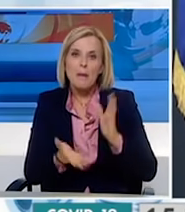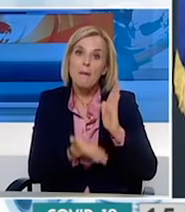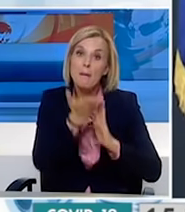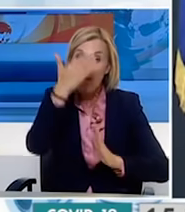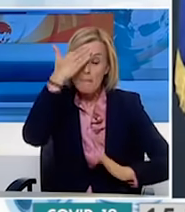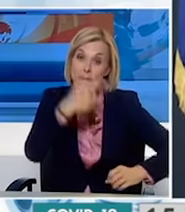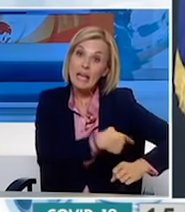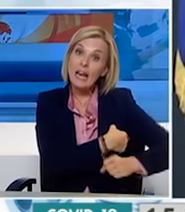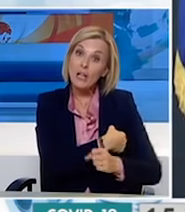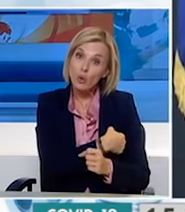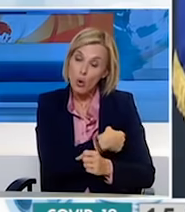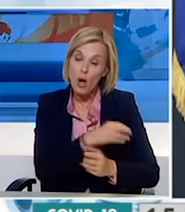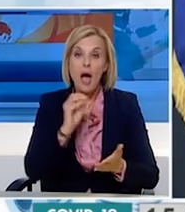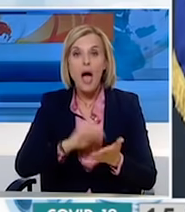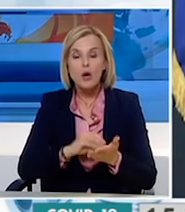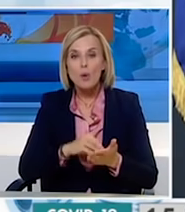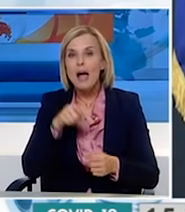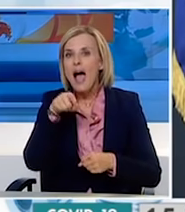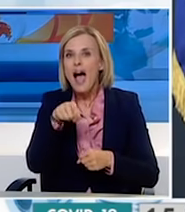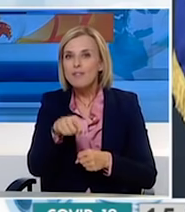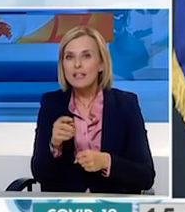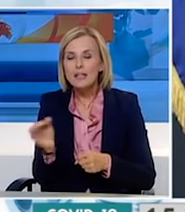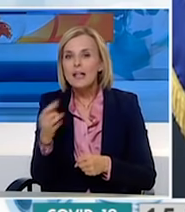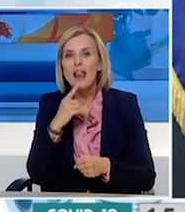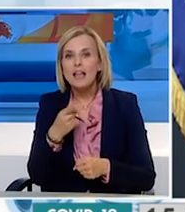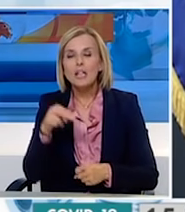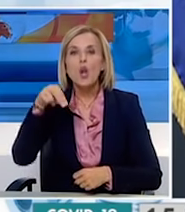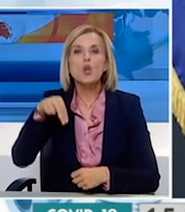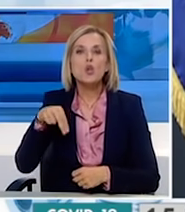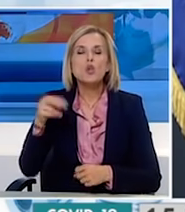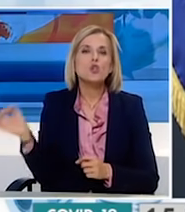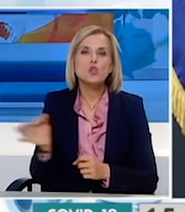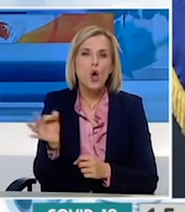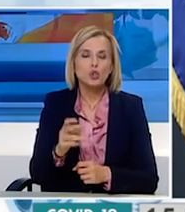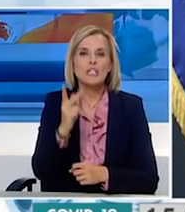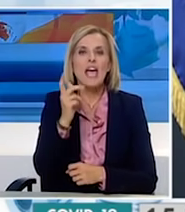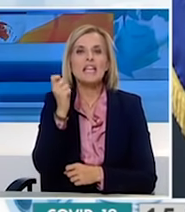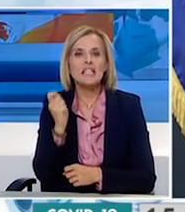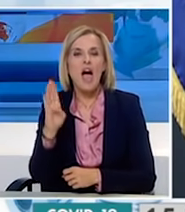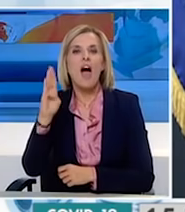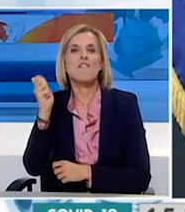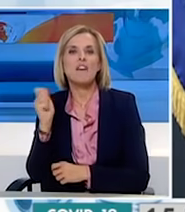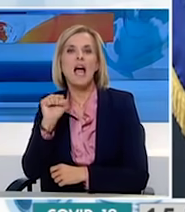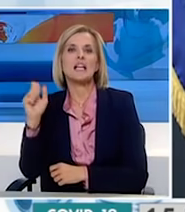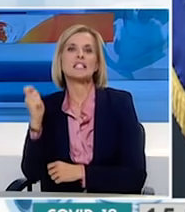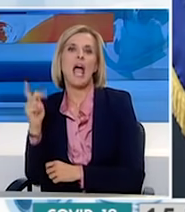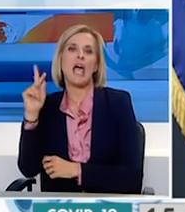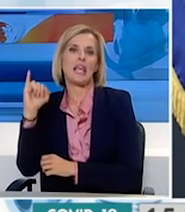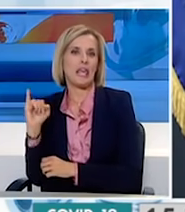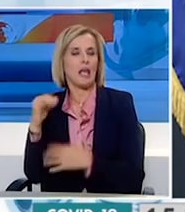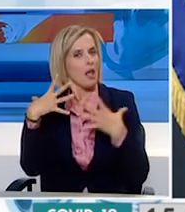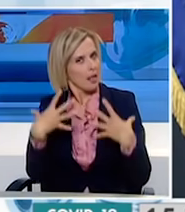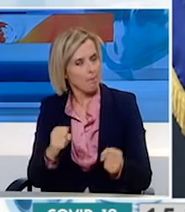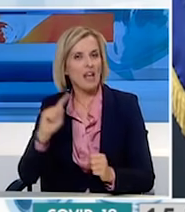Και αυτό το σύνδρομο λέγεται νόσο Καβασάκη. Καταρχάς να πούμε ότι για αυτό το σύνδρομο υπάρχει θεραπεία. Και είναι,